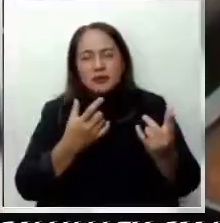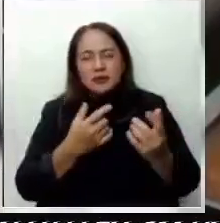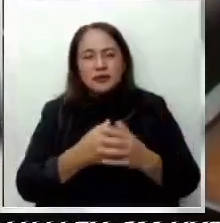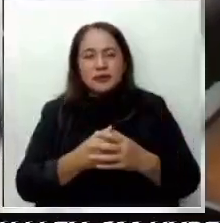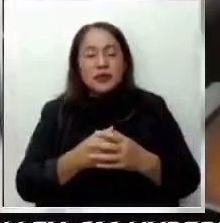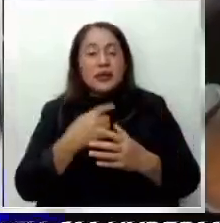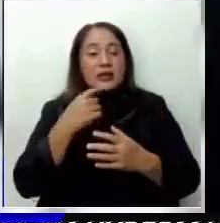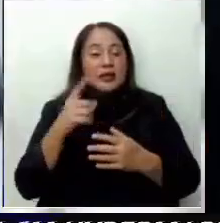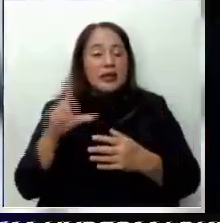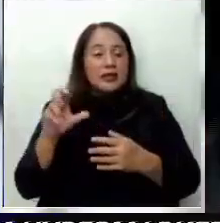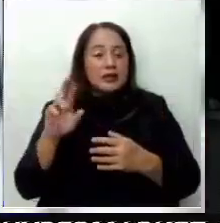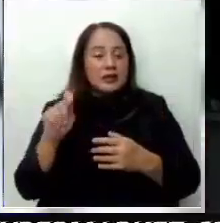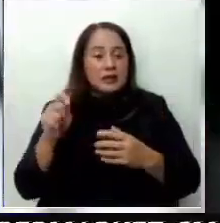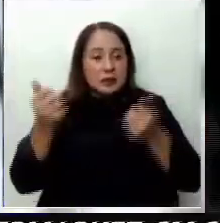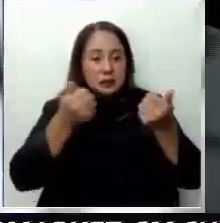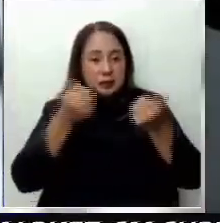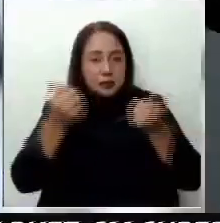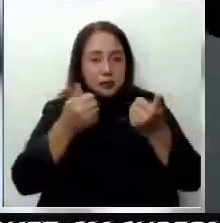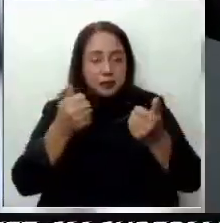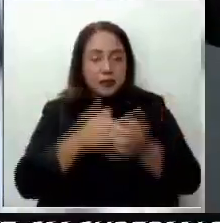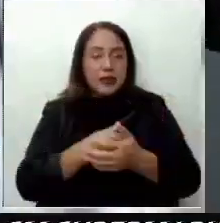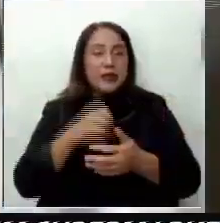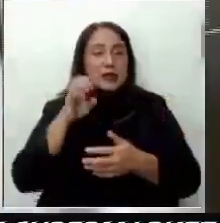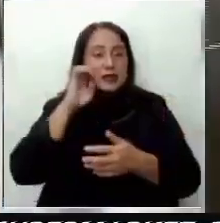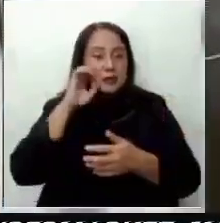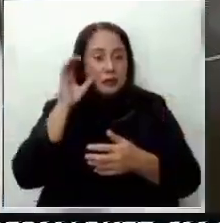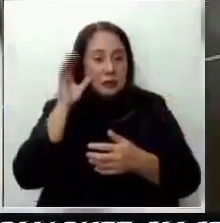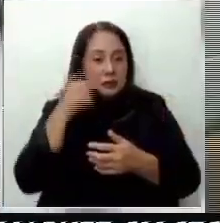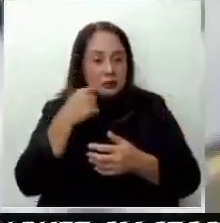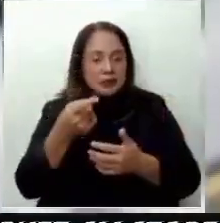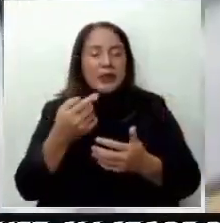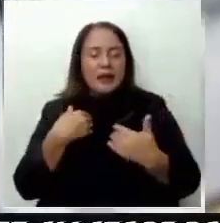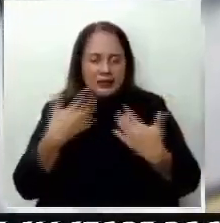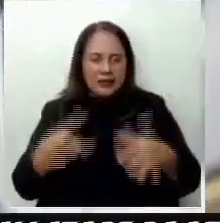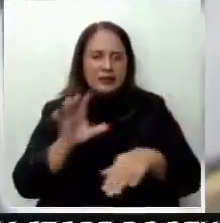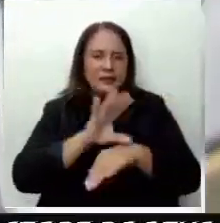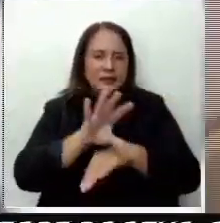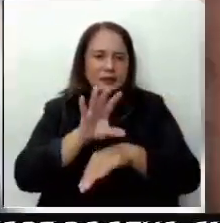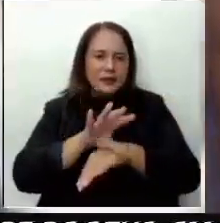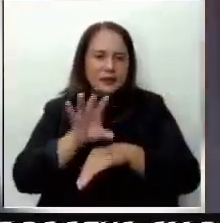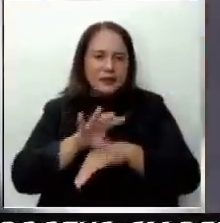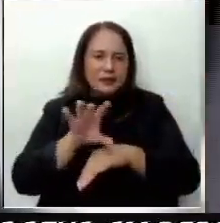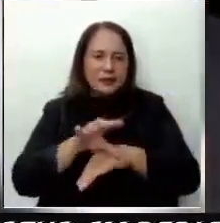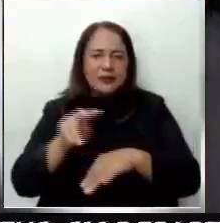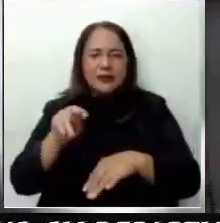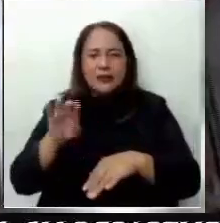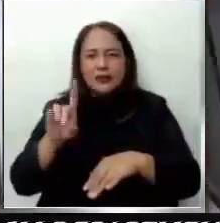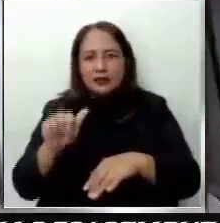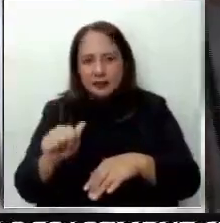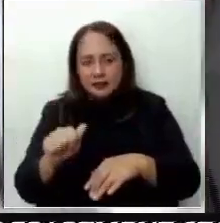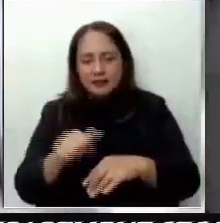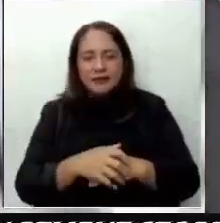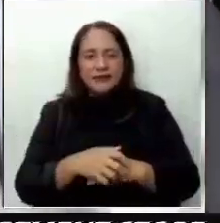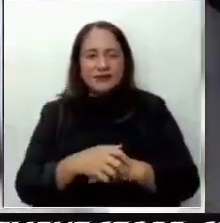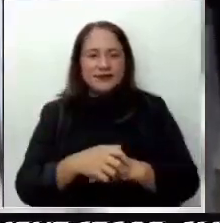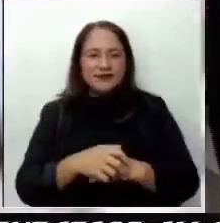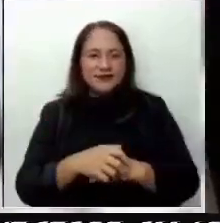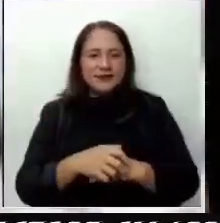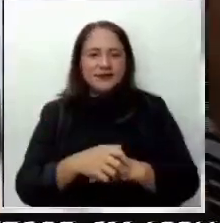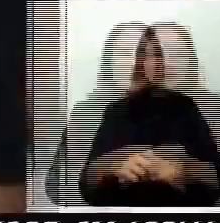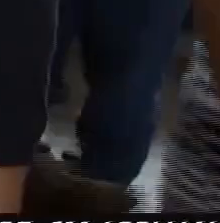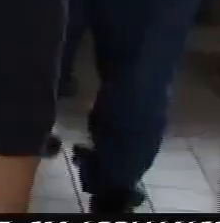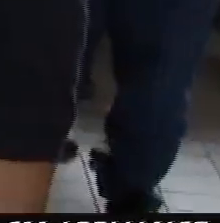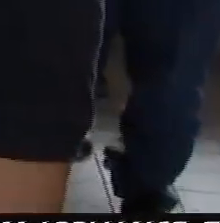LRTA Administrator Hernando Cabrera, may konsultasyon na rin silang ginagawa sa NEDA. Para sa GMA Integrated News, Joseph